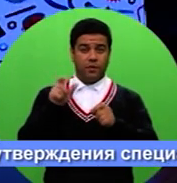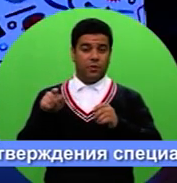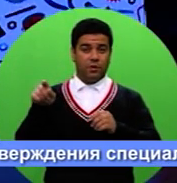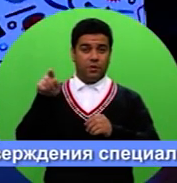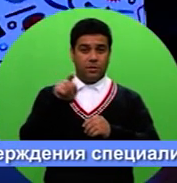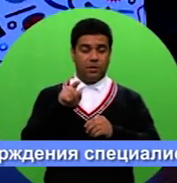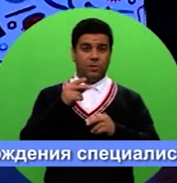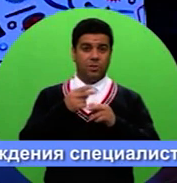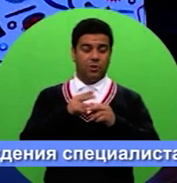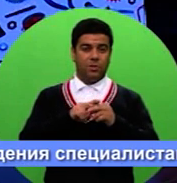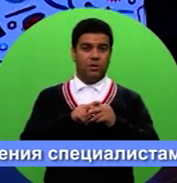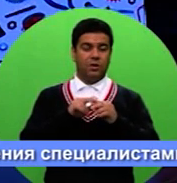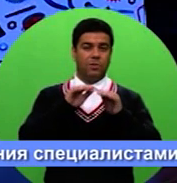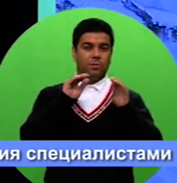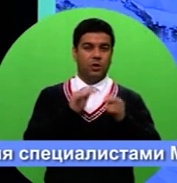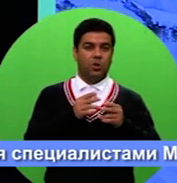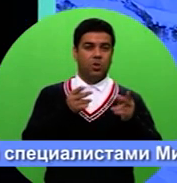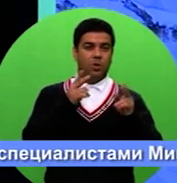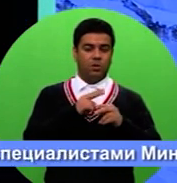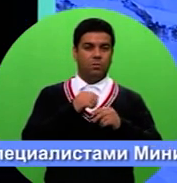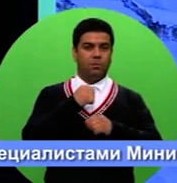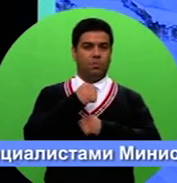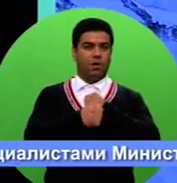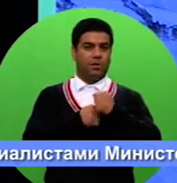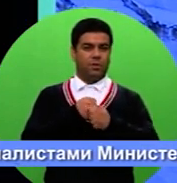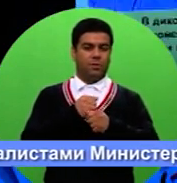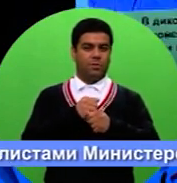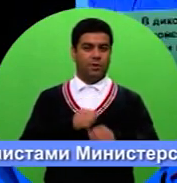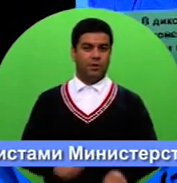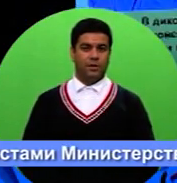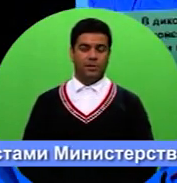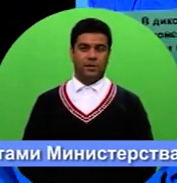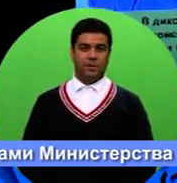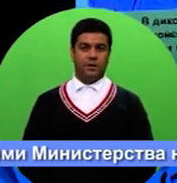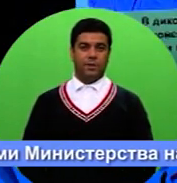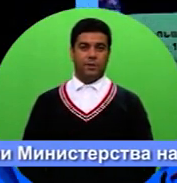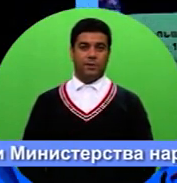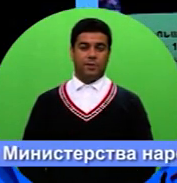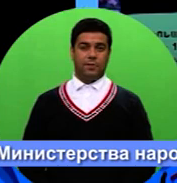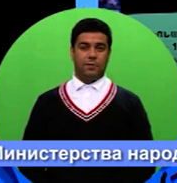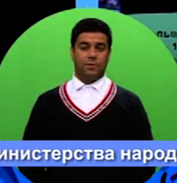вырубает лесов бамбуковых, тем меньше остается на Земле панд.